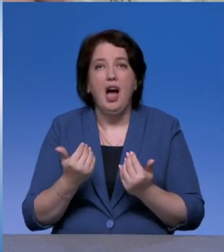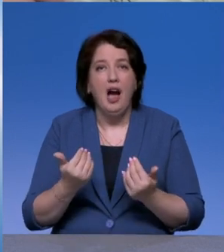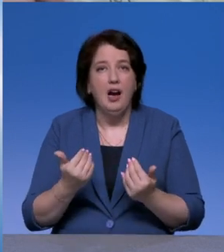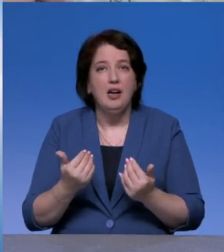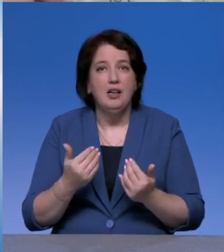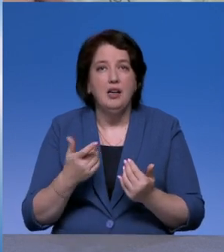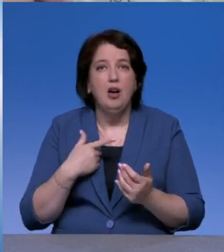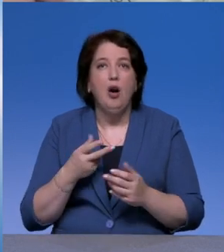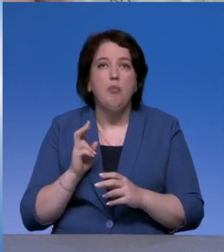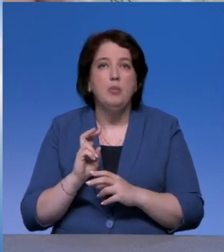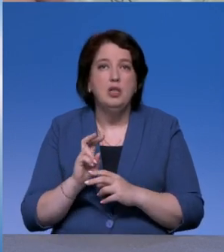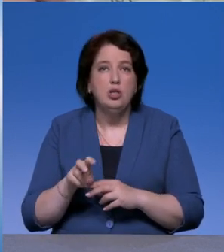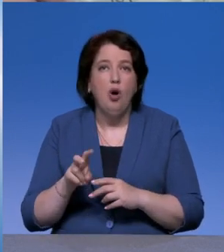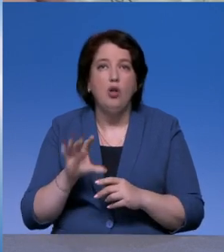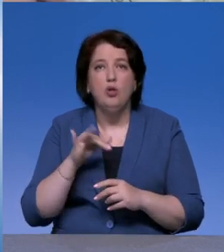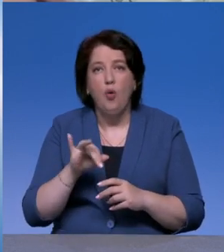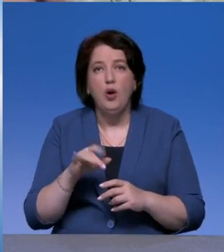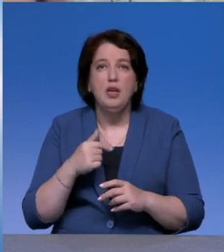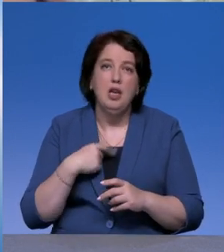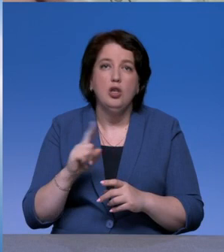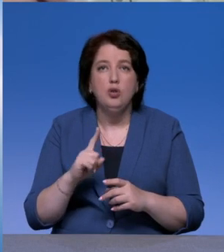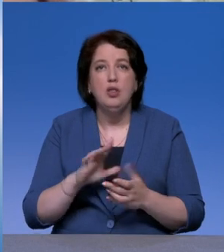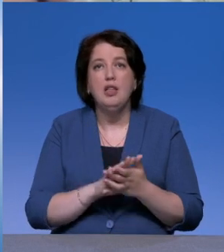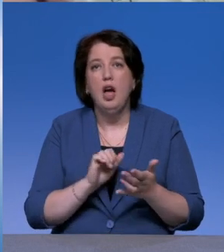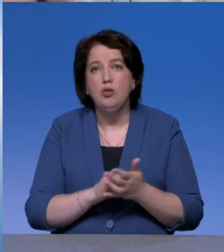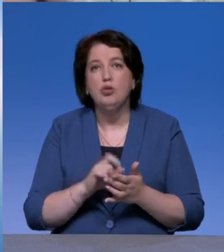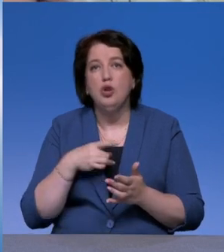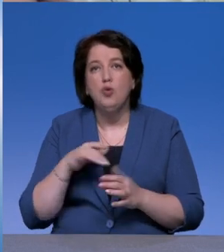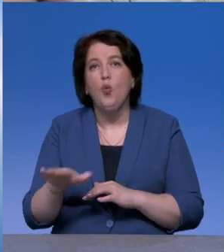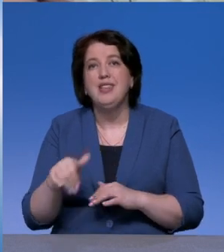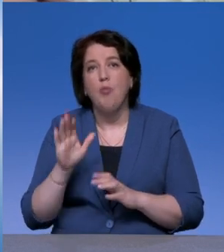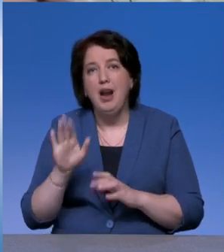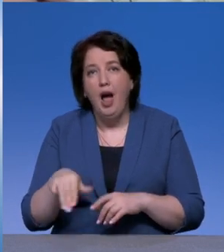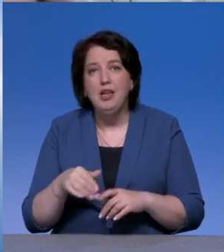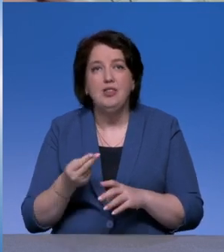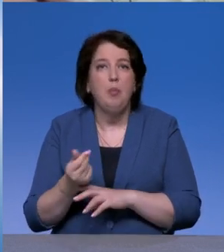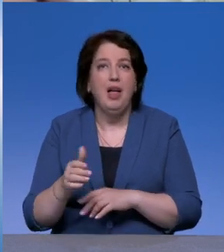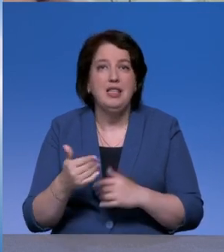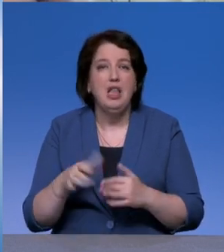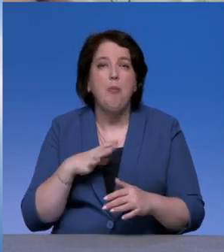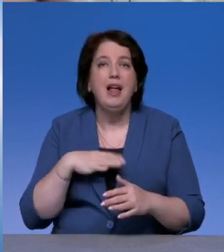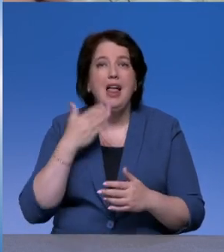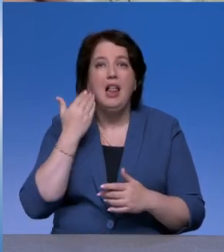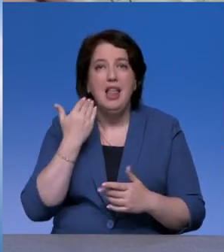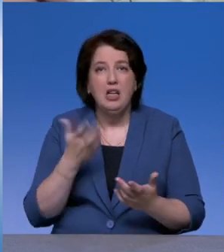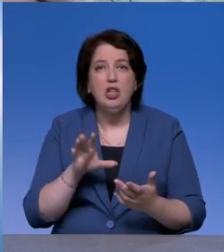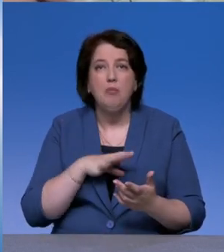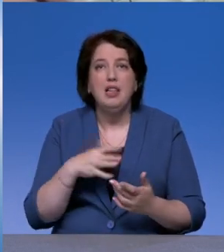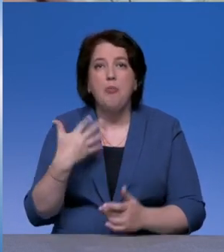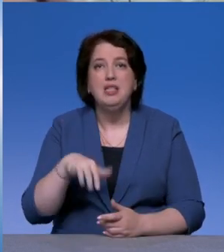Пришел, блин, а, елки, что-то я там нарушил. Ну, забрали. И было легче как-то. Было